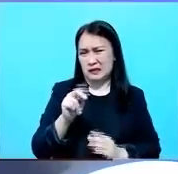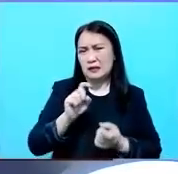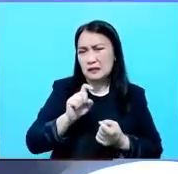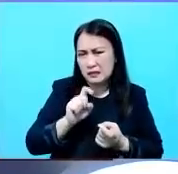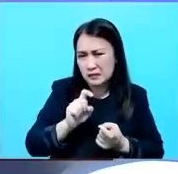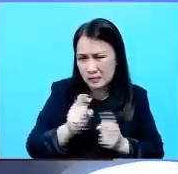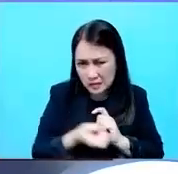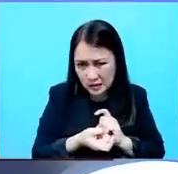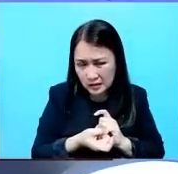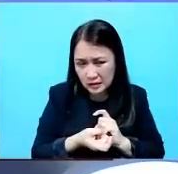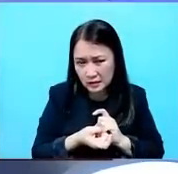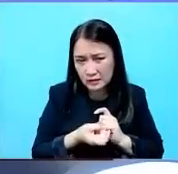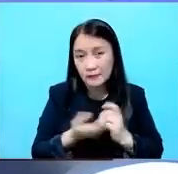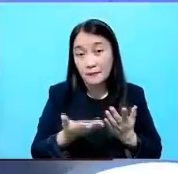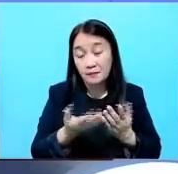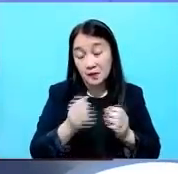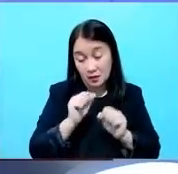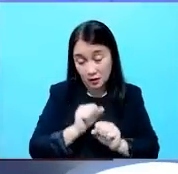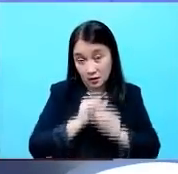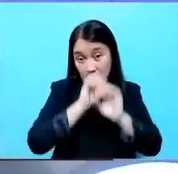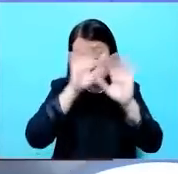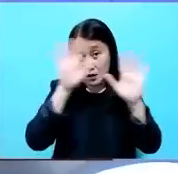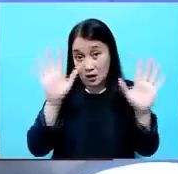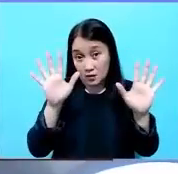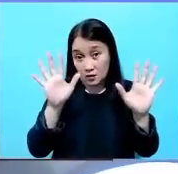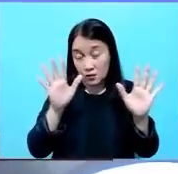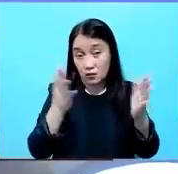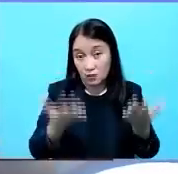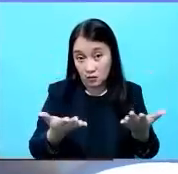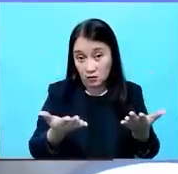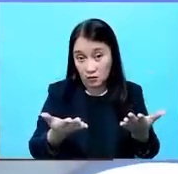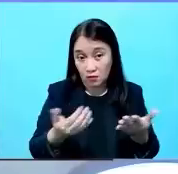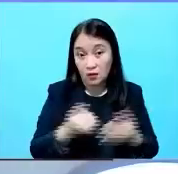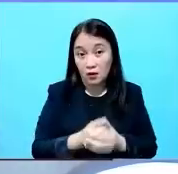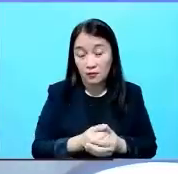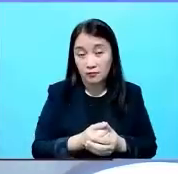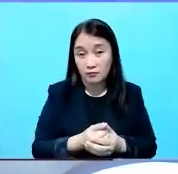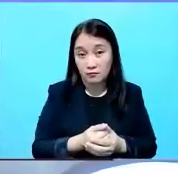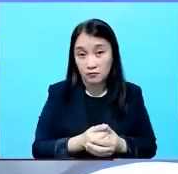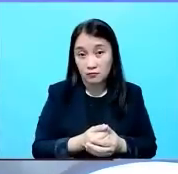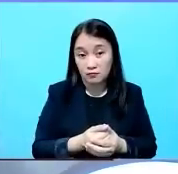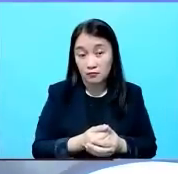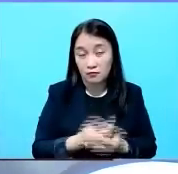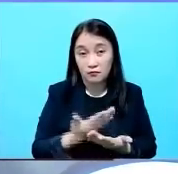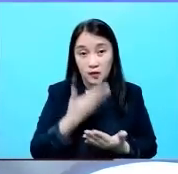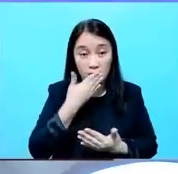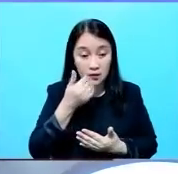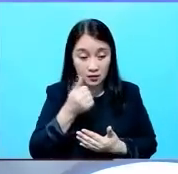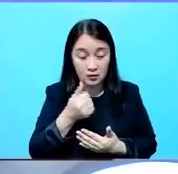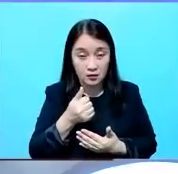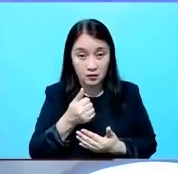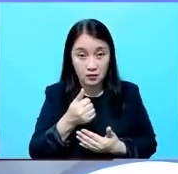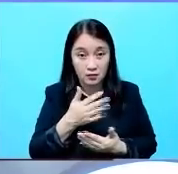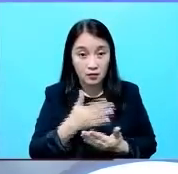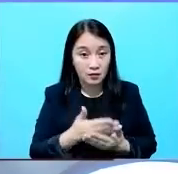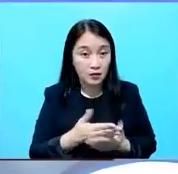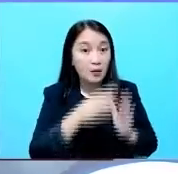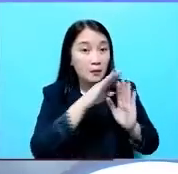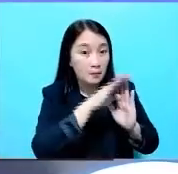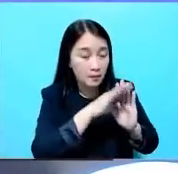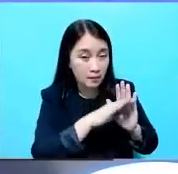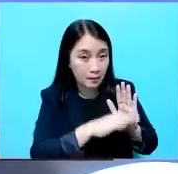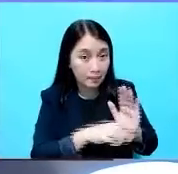ilan, mas klaro at partikular na pagsusulat ng tratadong ito. Ang nangyayari kasi ngayon, nakadepende